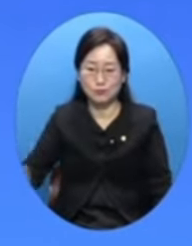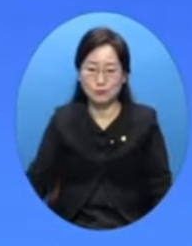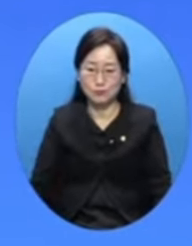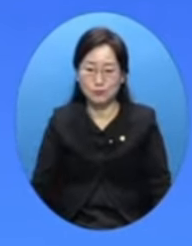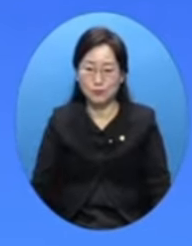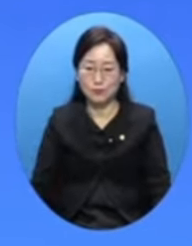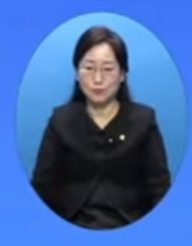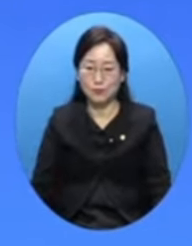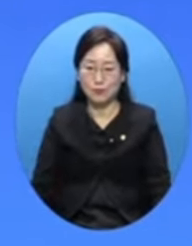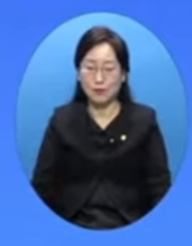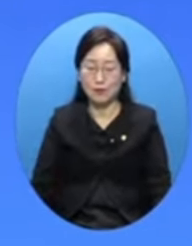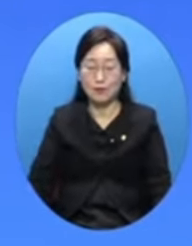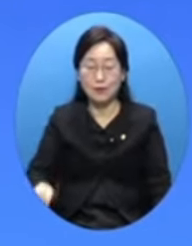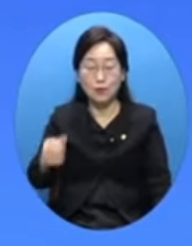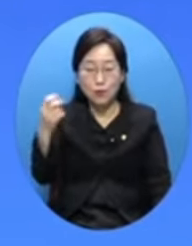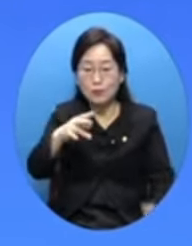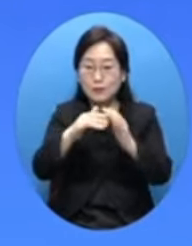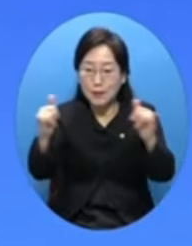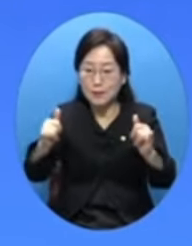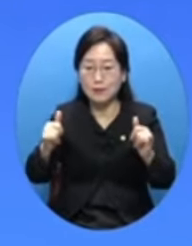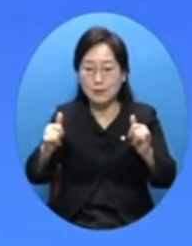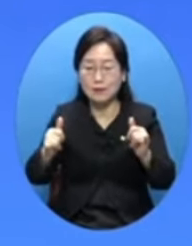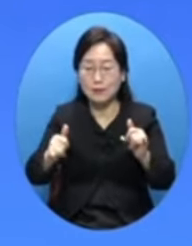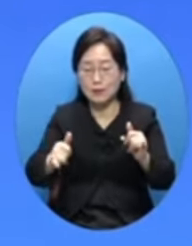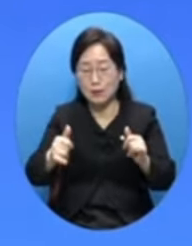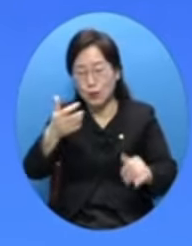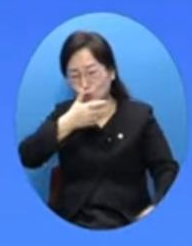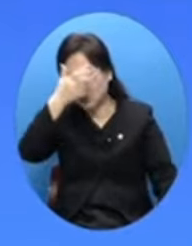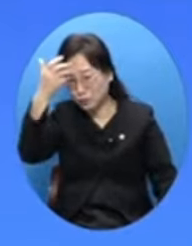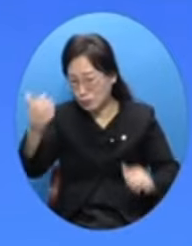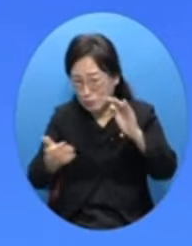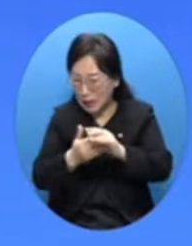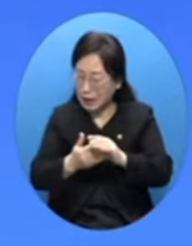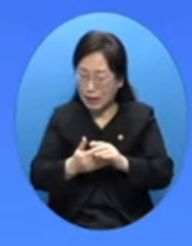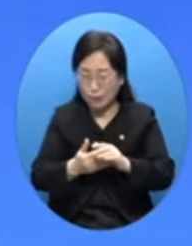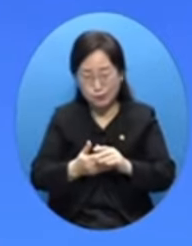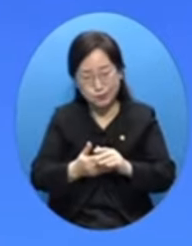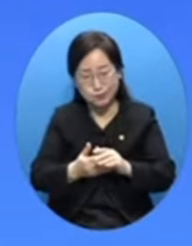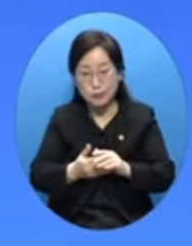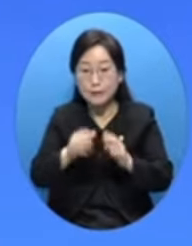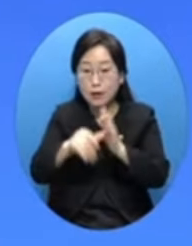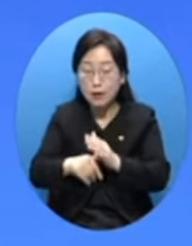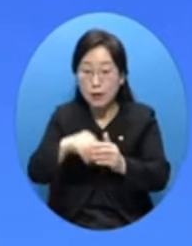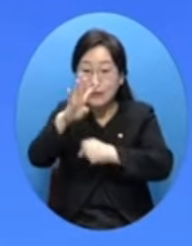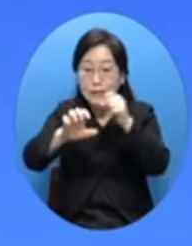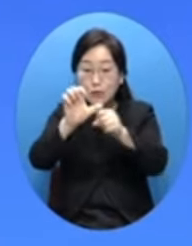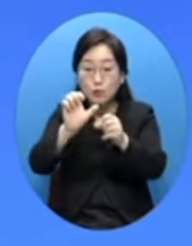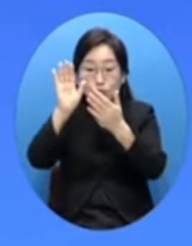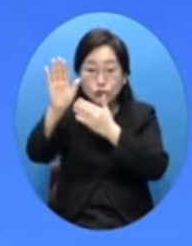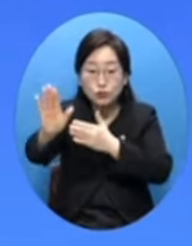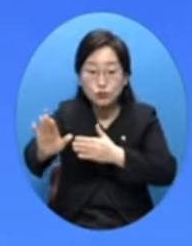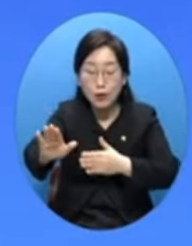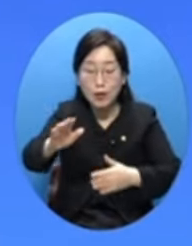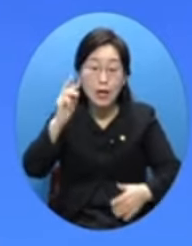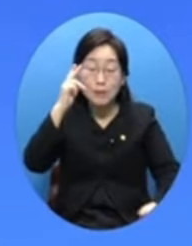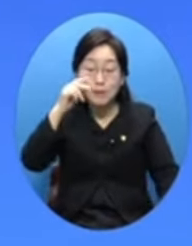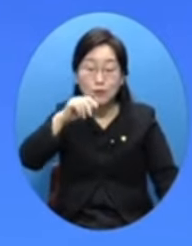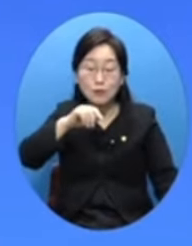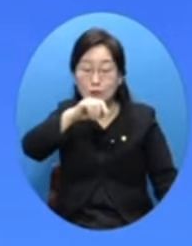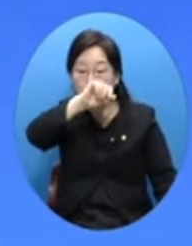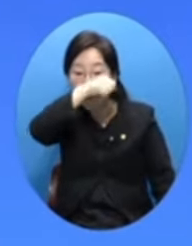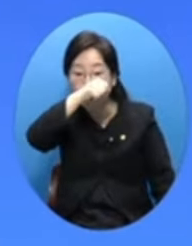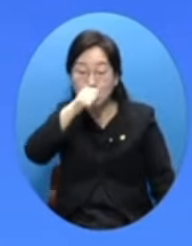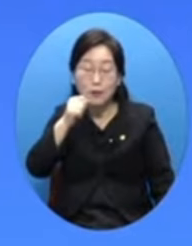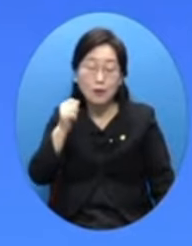꾸었습니다 사람들이 그 그런 꿈이 이루어질까 했을 때 45년 후 미국의 바락 오마마 대통령이 44대